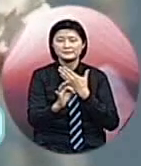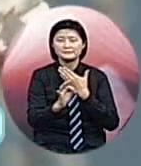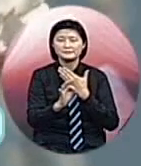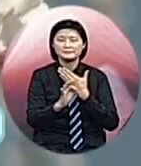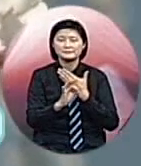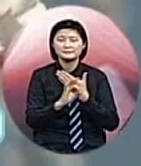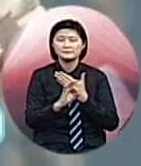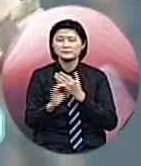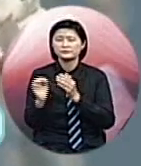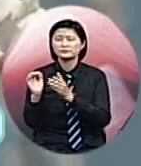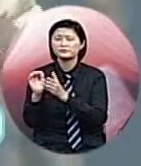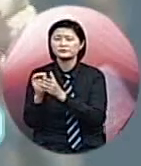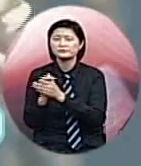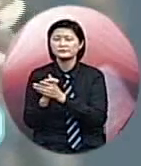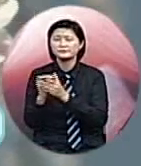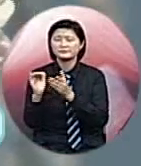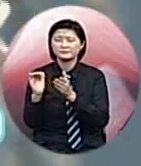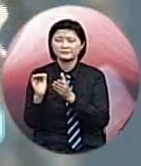고집하면